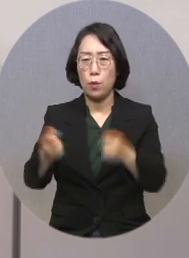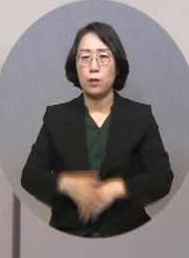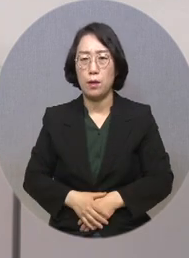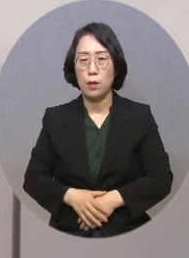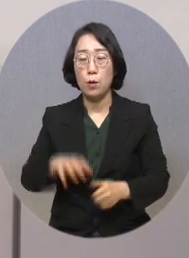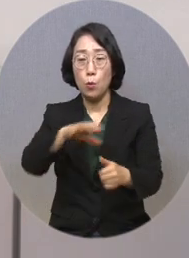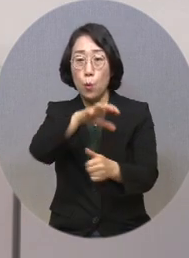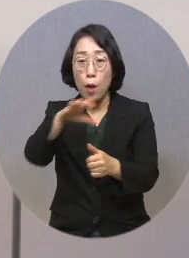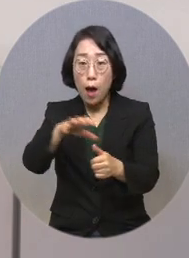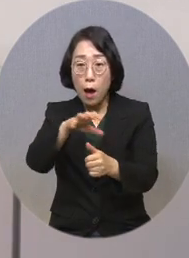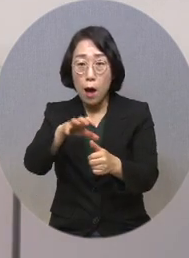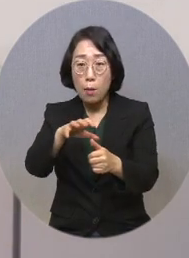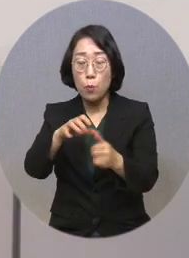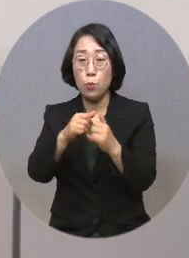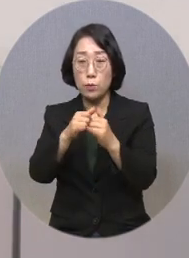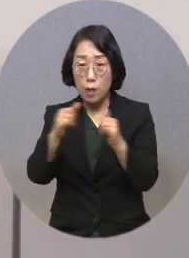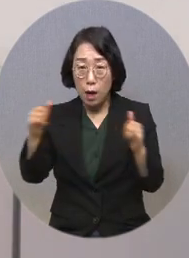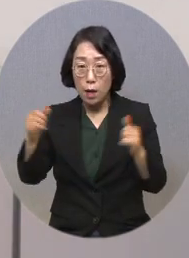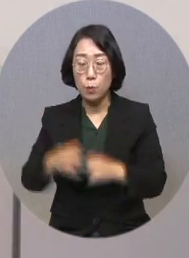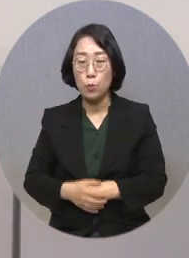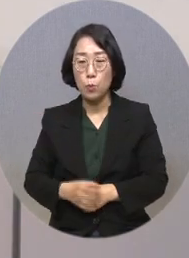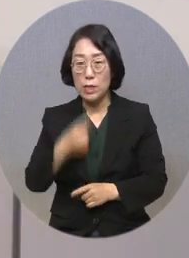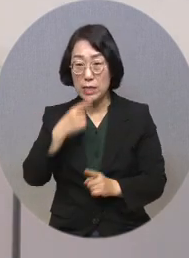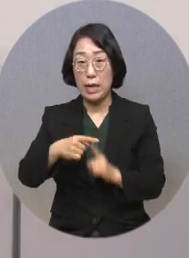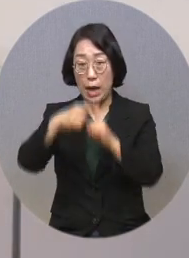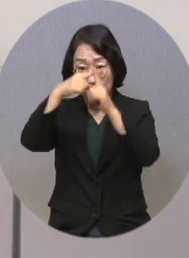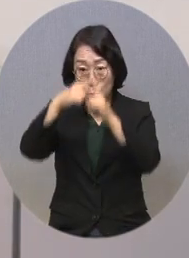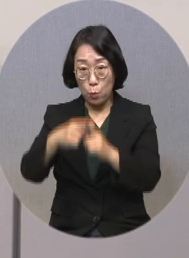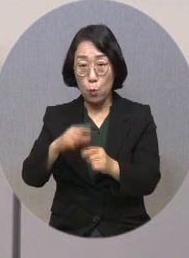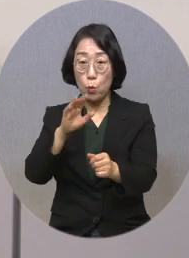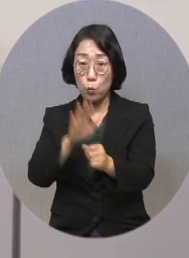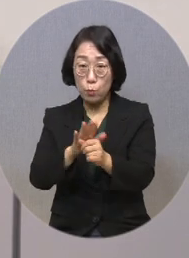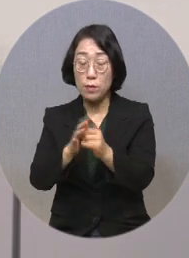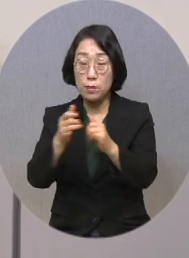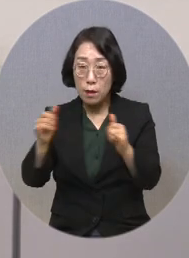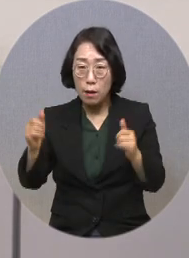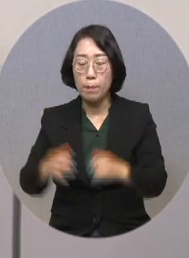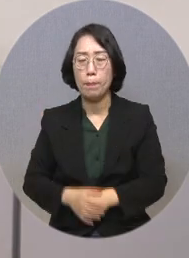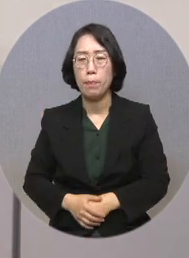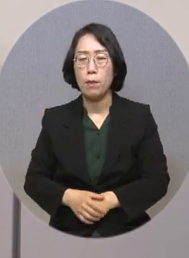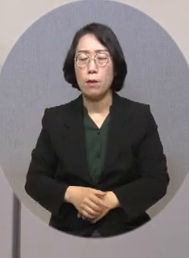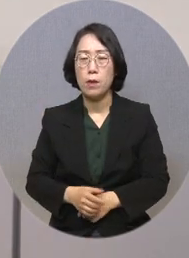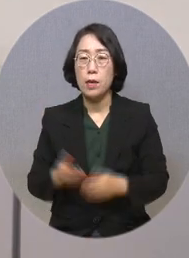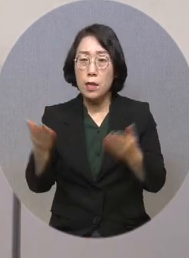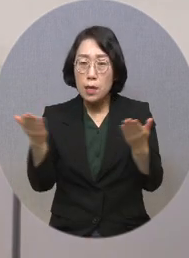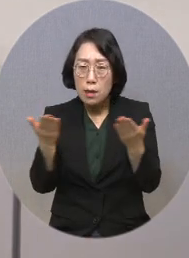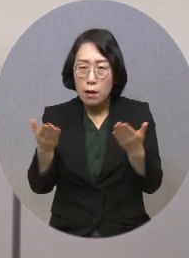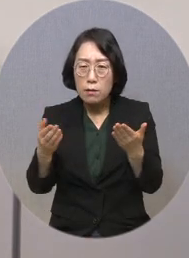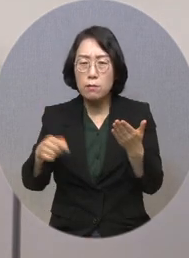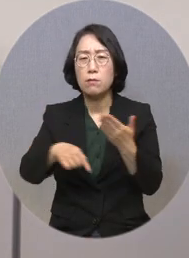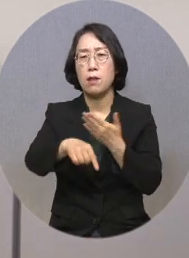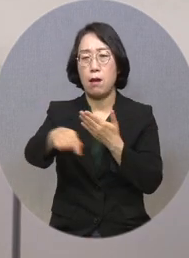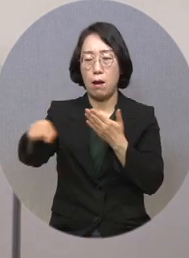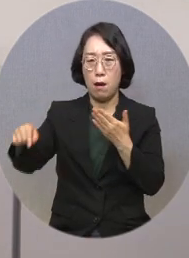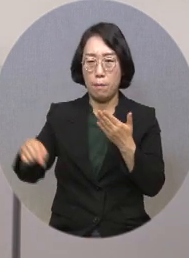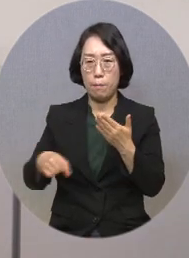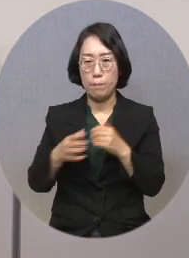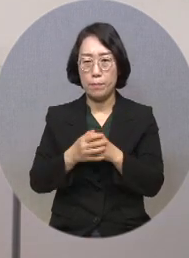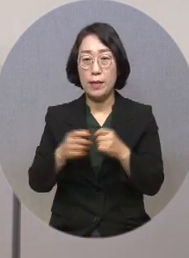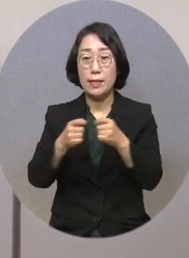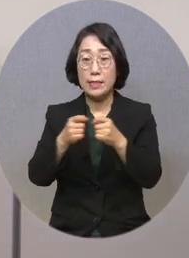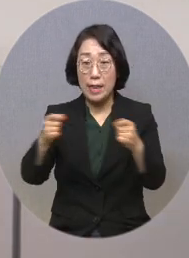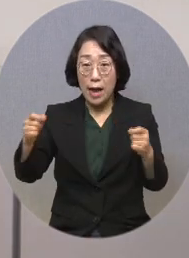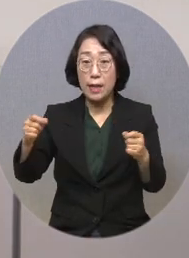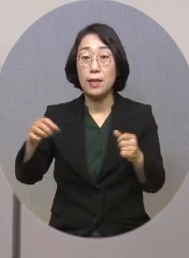요양보호사와 간호조무사, 물리치료사, 간호사 등 장기 요양